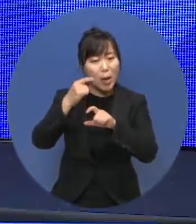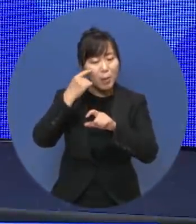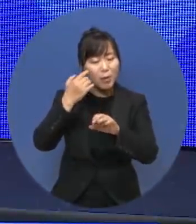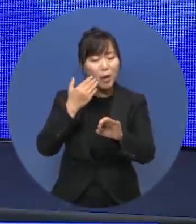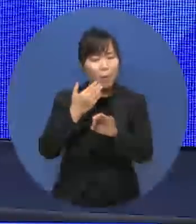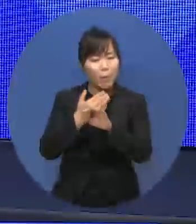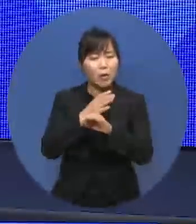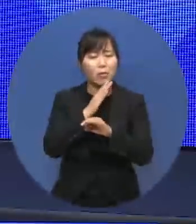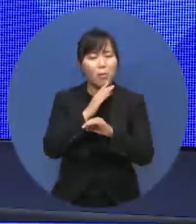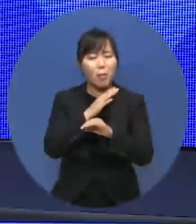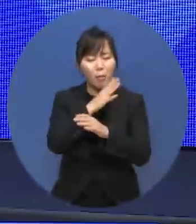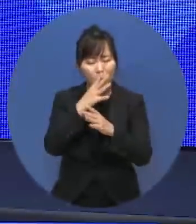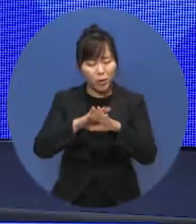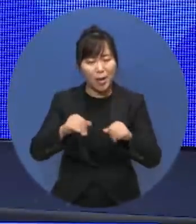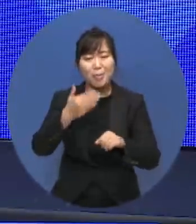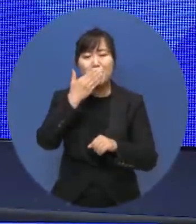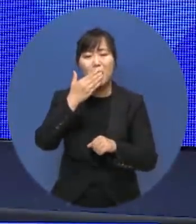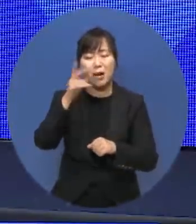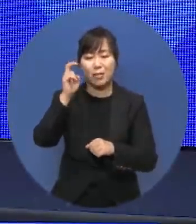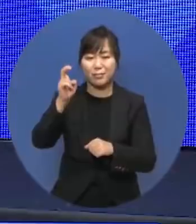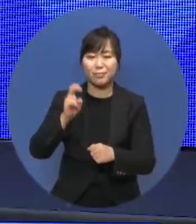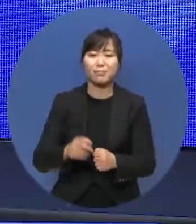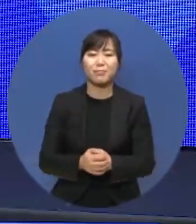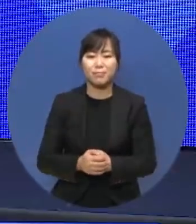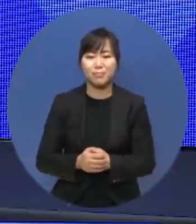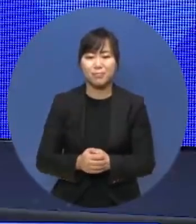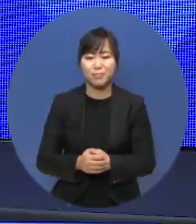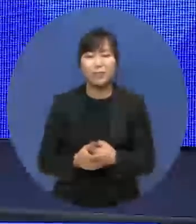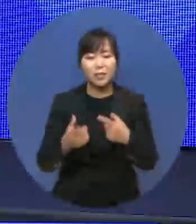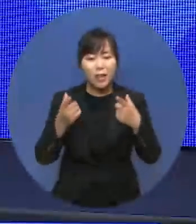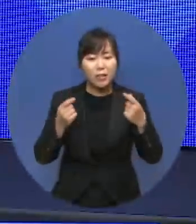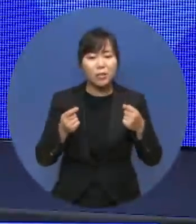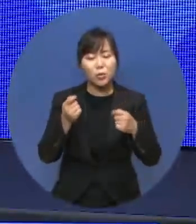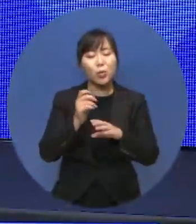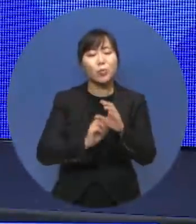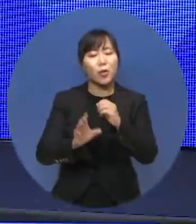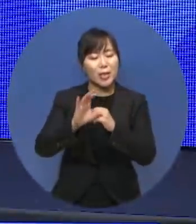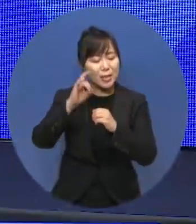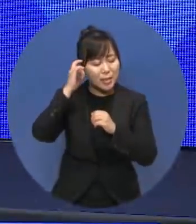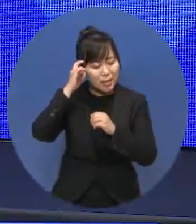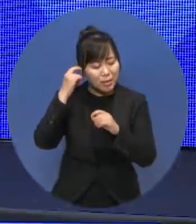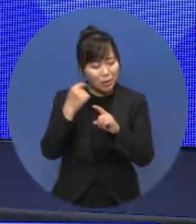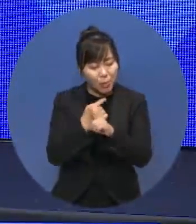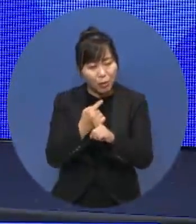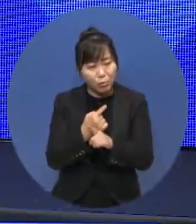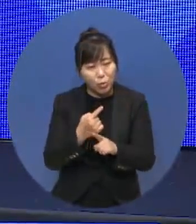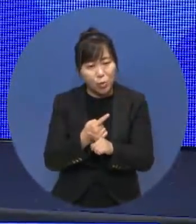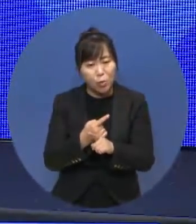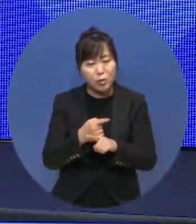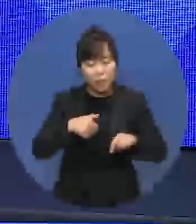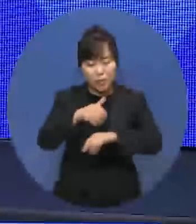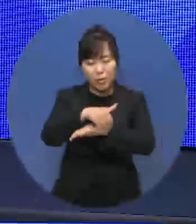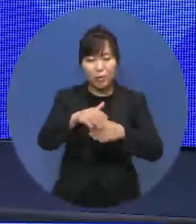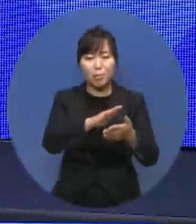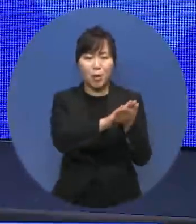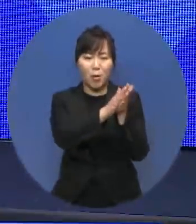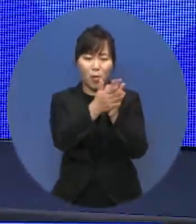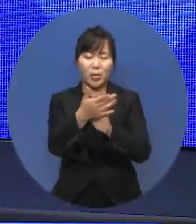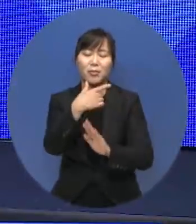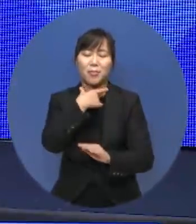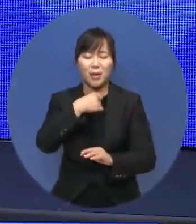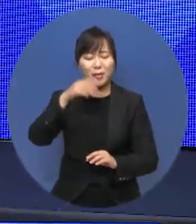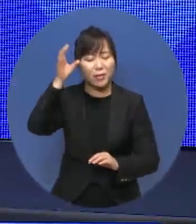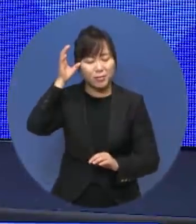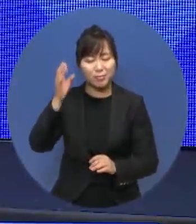해보시면 사실 얼마든지 풀 수 있는 해법들이 있을 것 같거든요. 근데 그런 부분에서 조금 더 우리가 인식도 바꾸고 정책이 좀 변화됐으면 하는